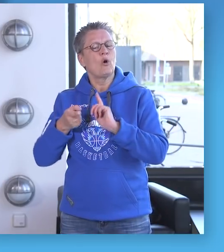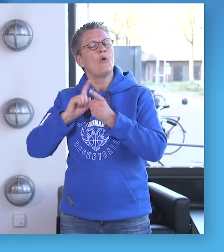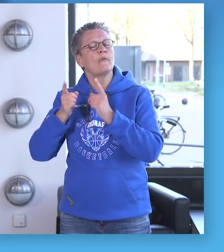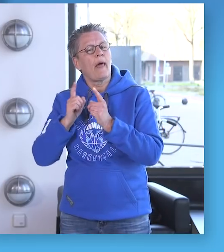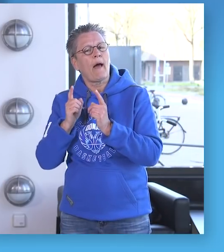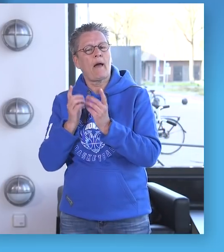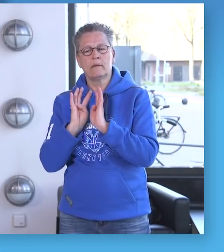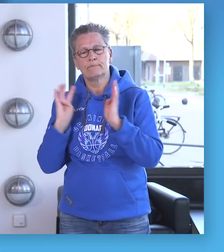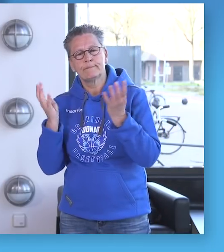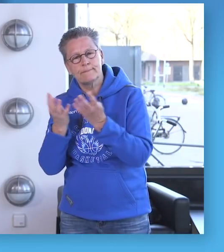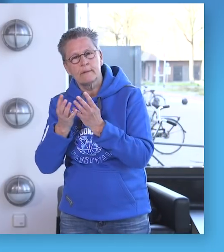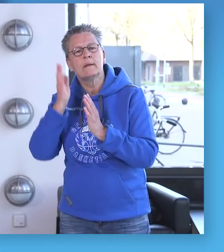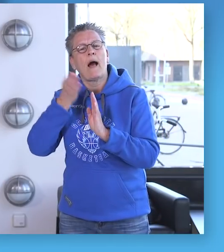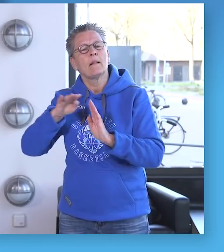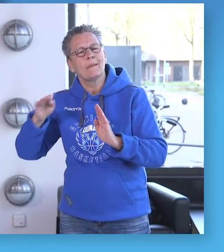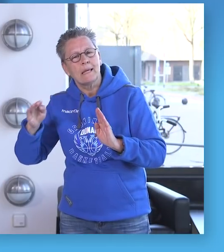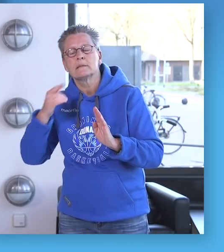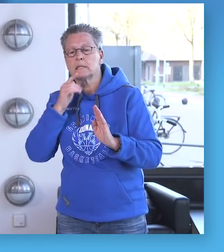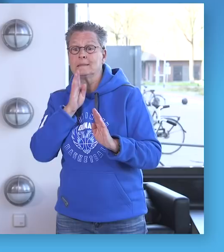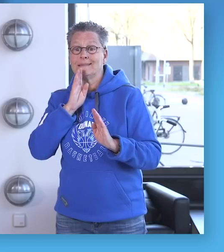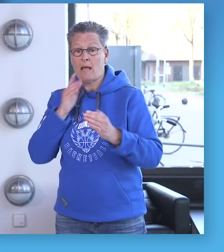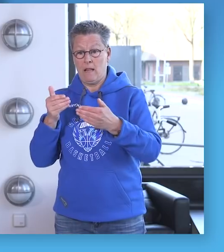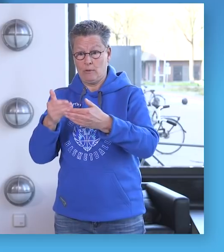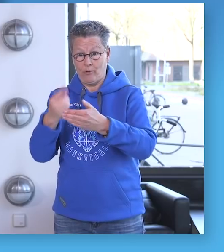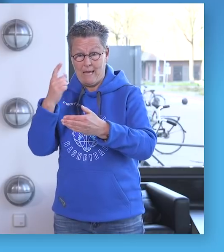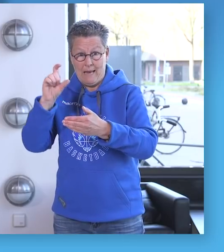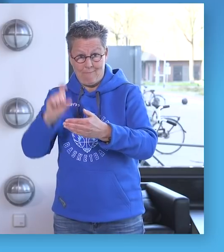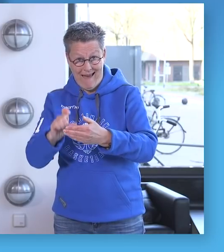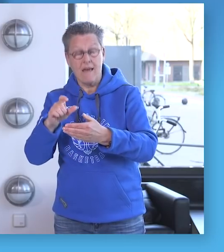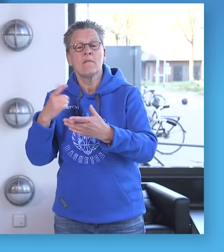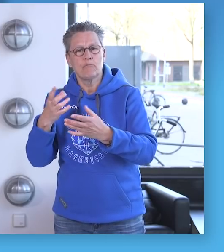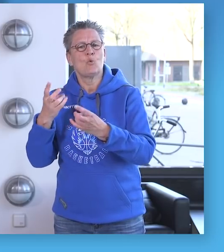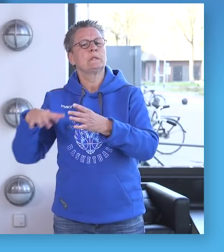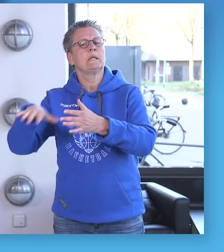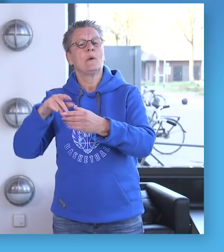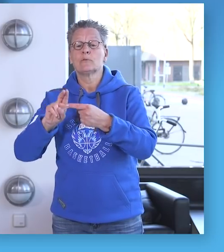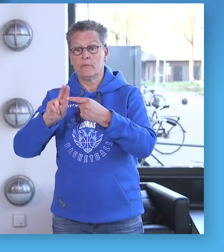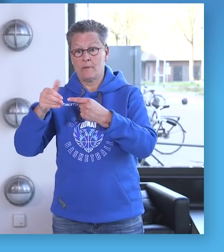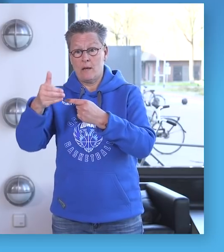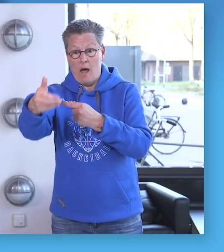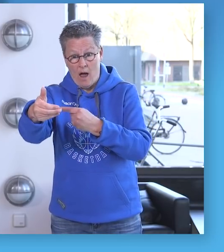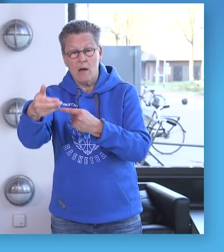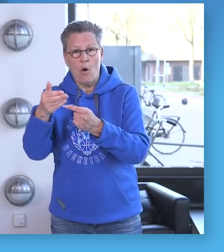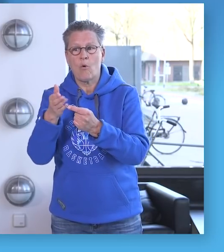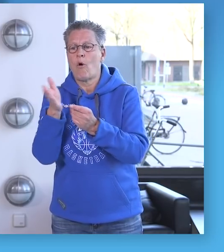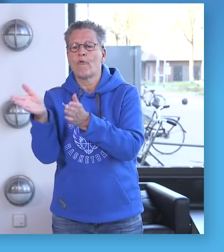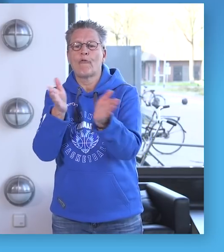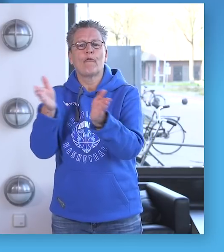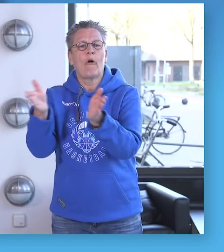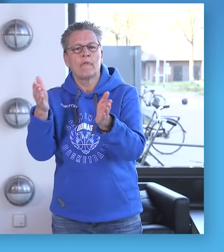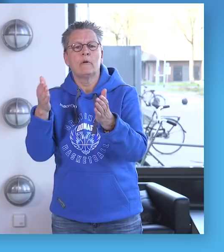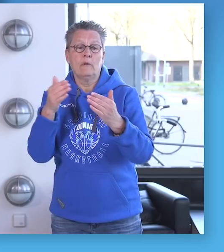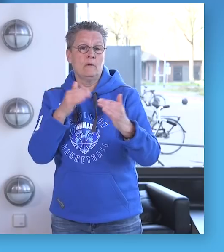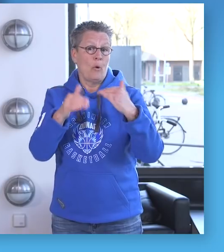het scenario geschetst tot 1 mei. Er waren ook scenario's gemaakt van hoe gaan we dan verder met een aantal scenario's van